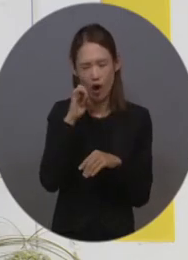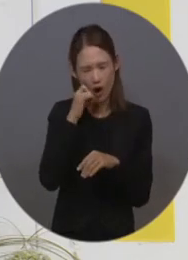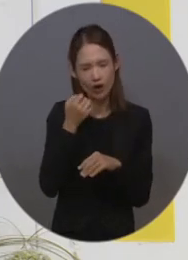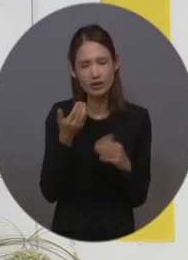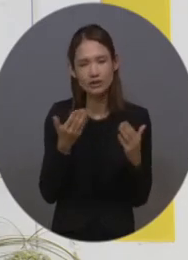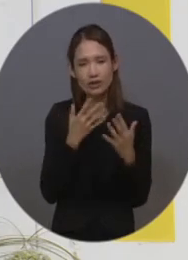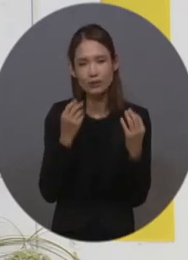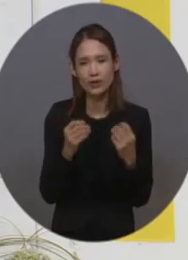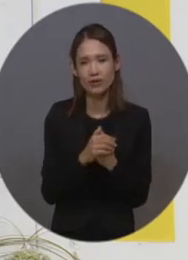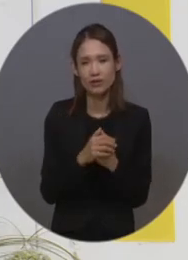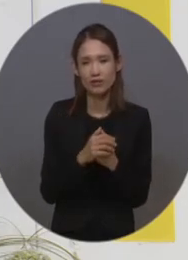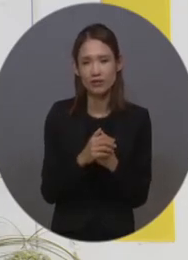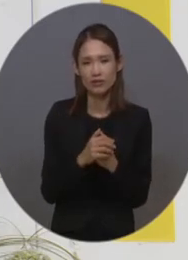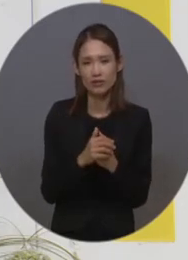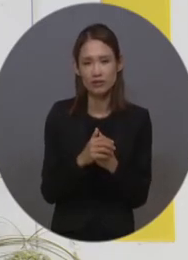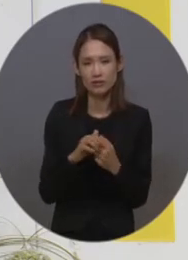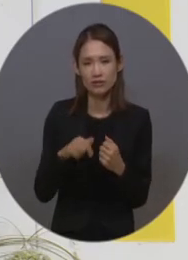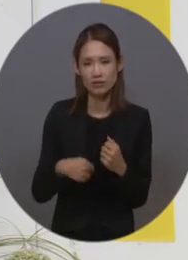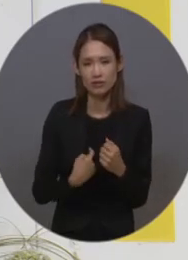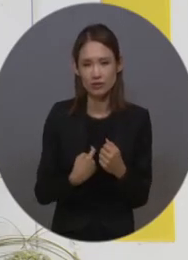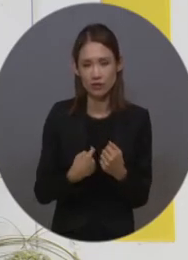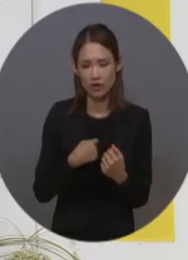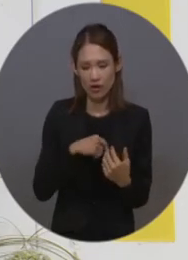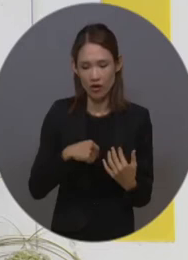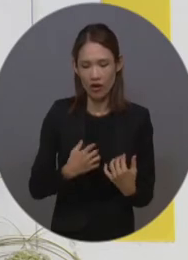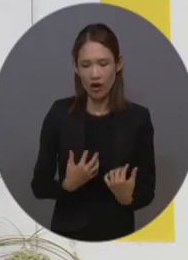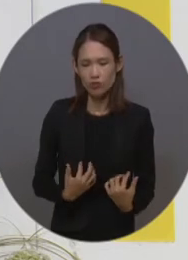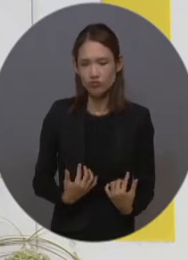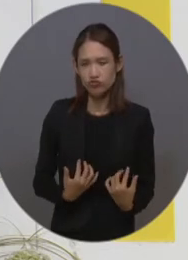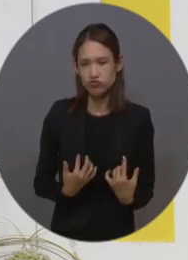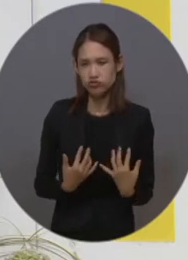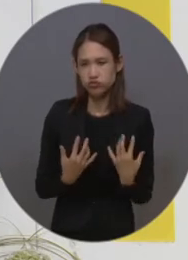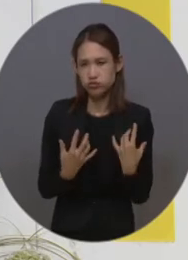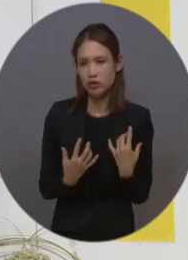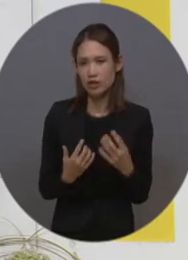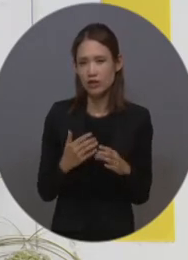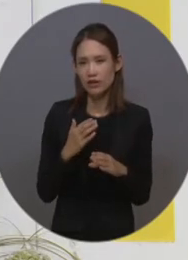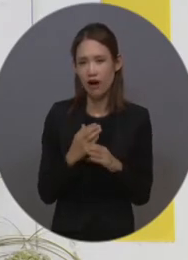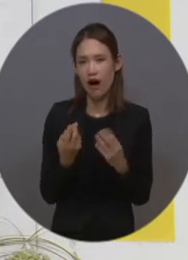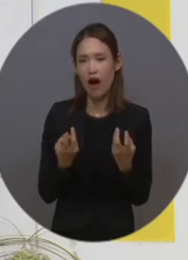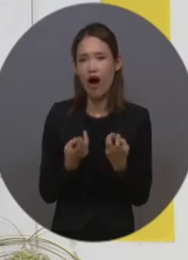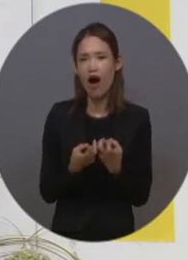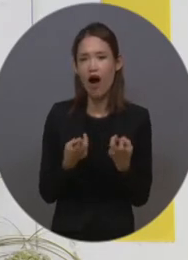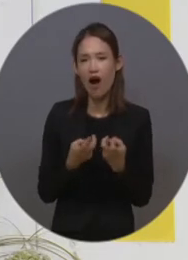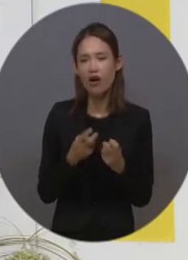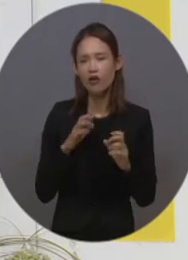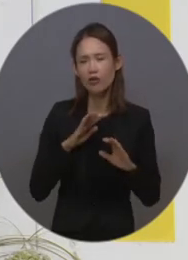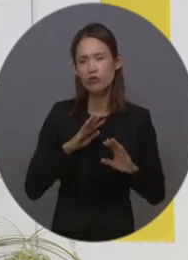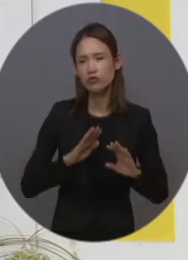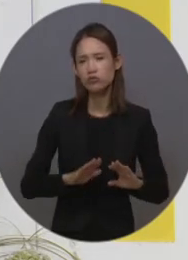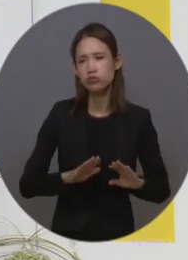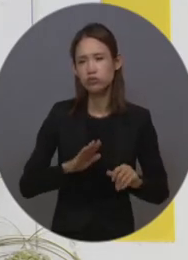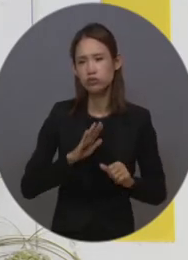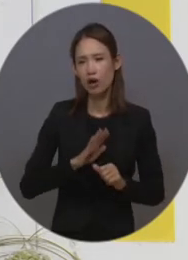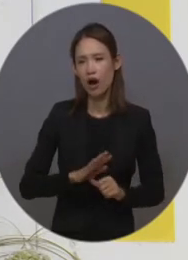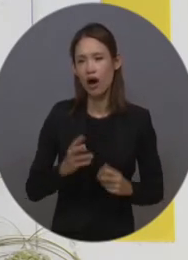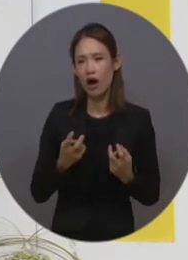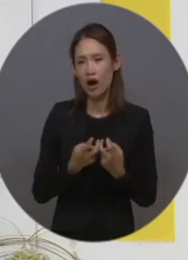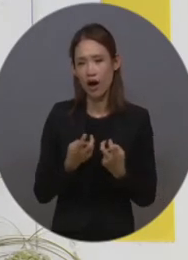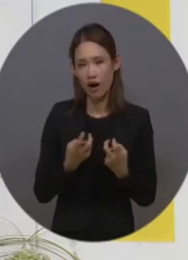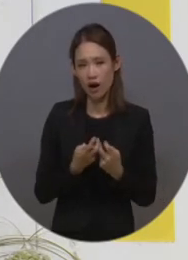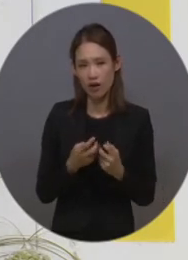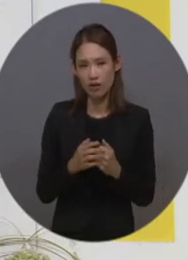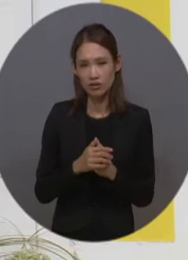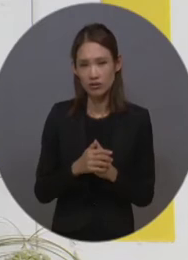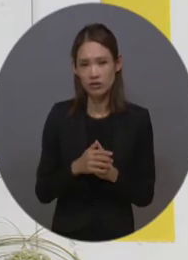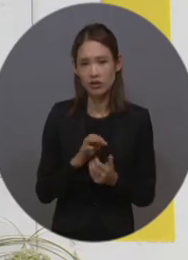그 참 그 자기는 막 속에서 울분이 나는데 네. 이것을 어떻게 가라앉힐 수 있느냐 이것을